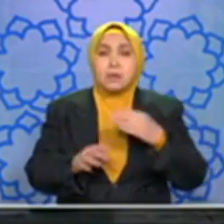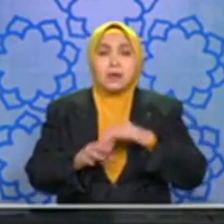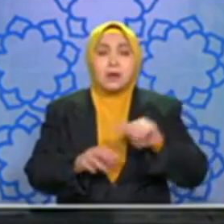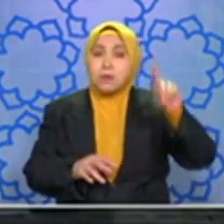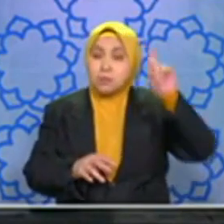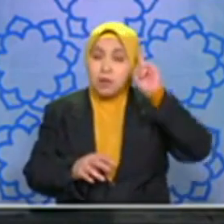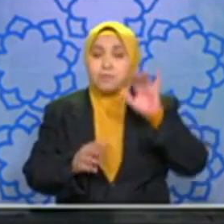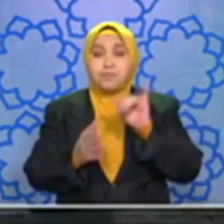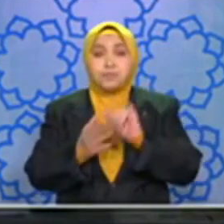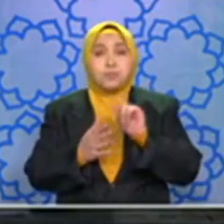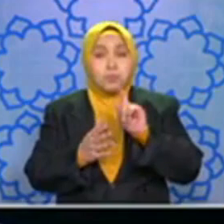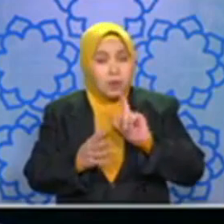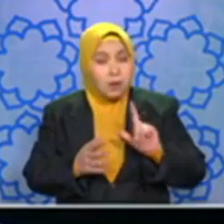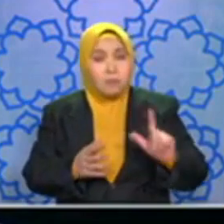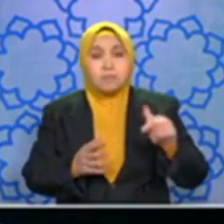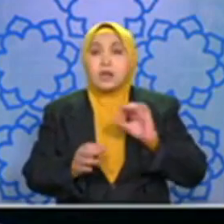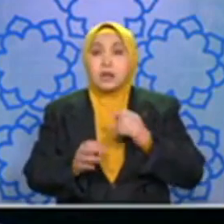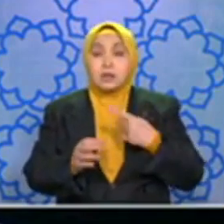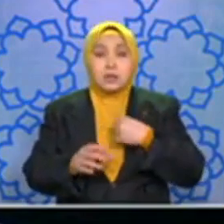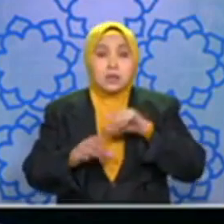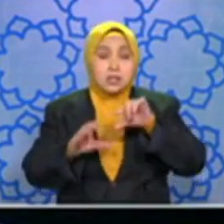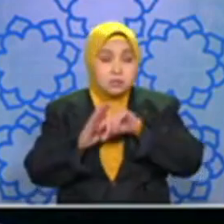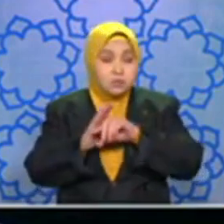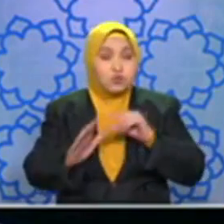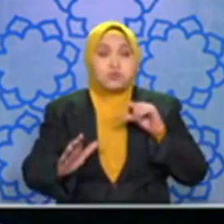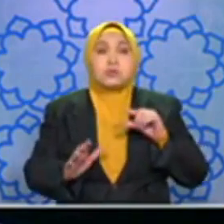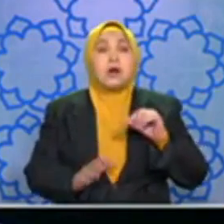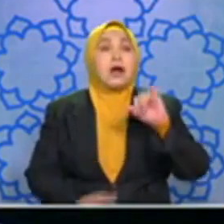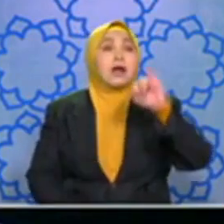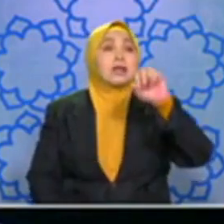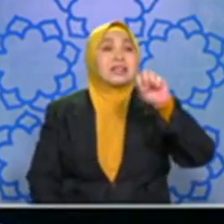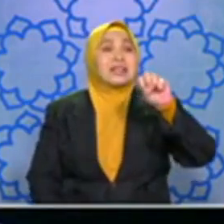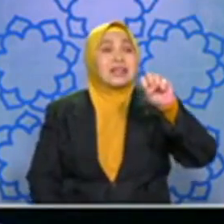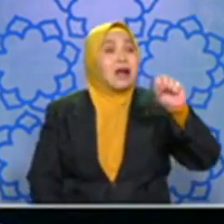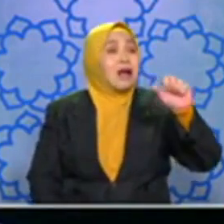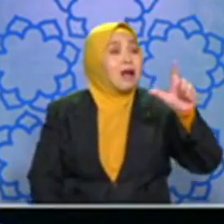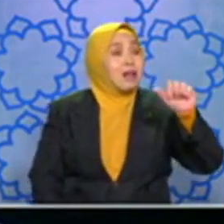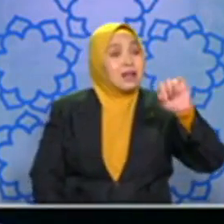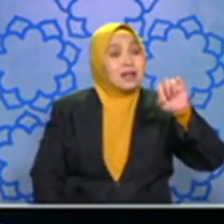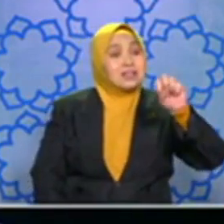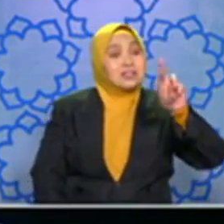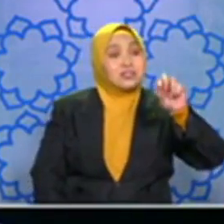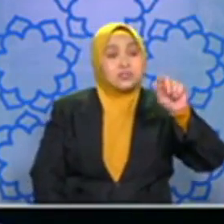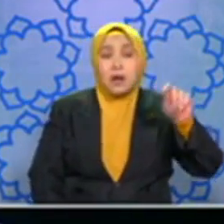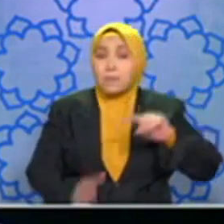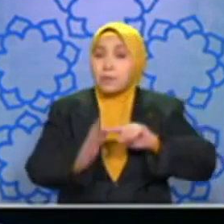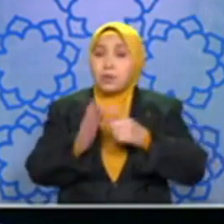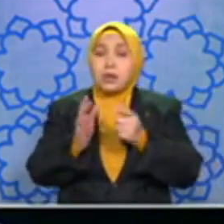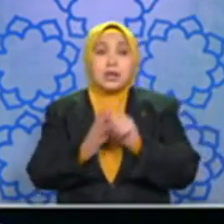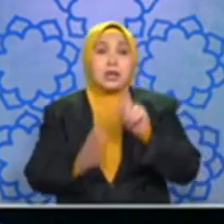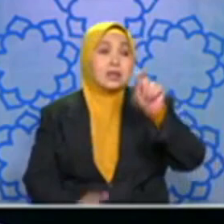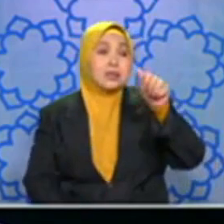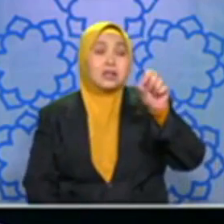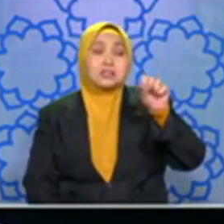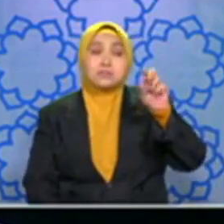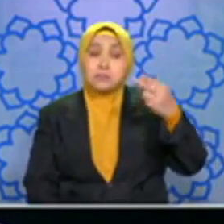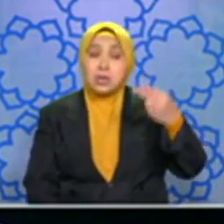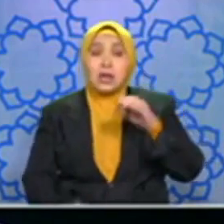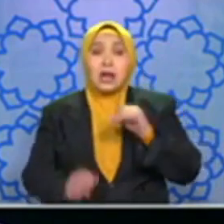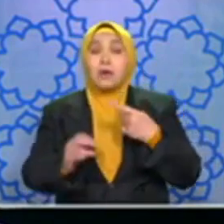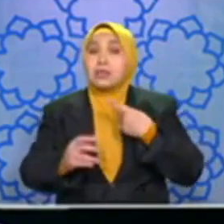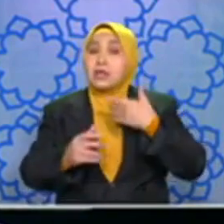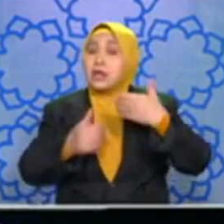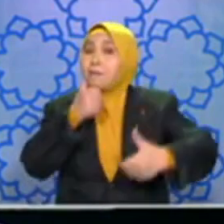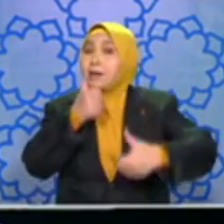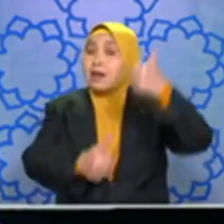itu mengingatkan kita lah ya, mengapa surah Al-Isra' ini bermula dengan tasbih. Kalau kita nak menang,